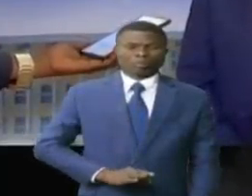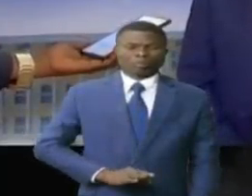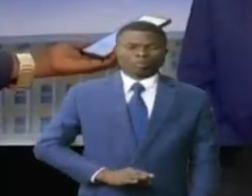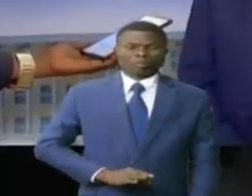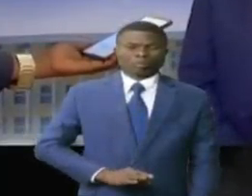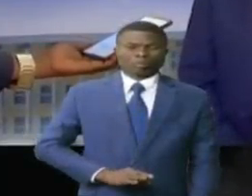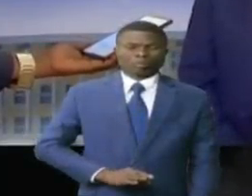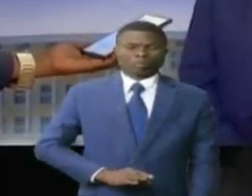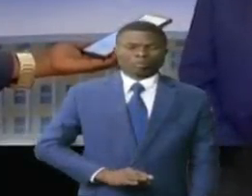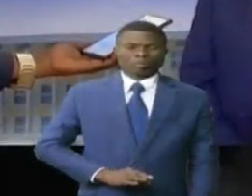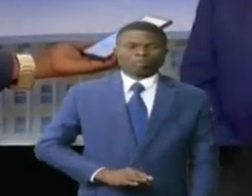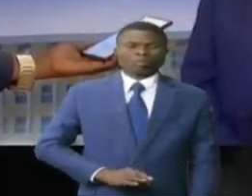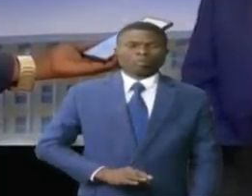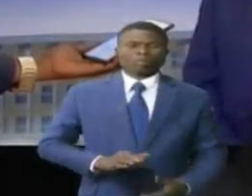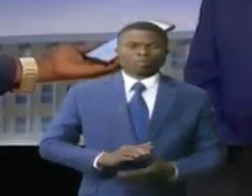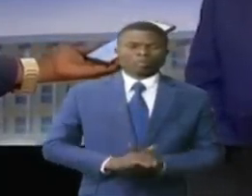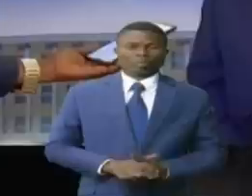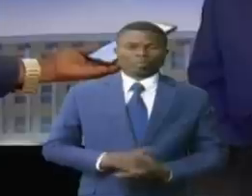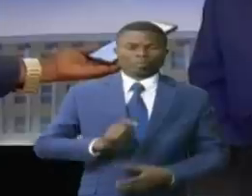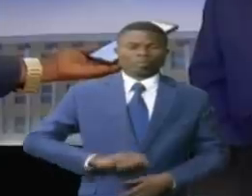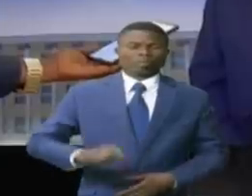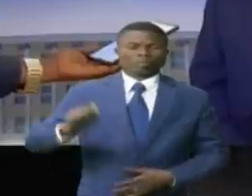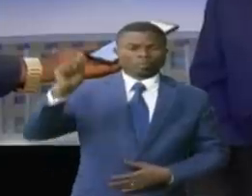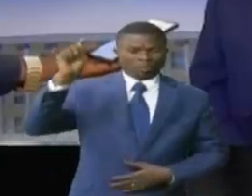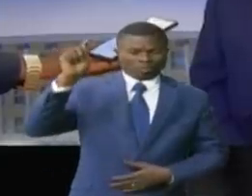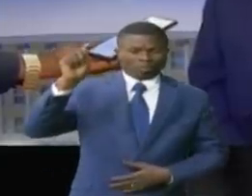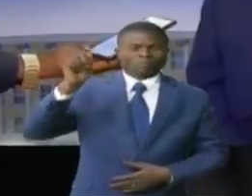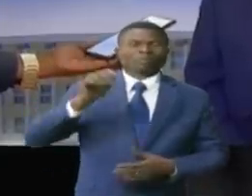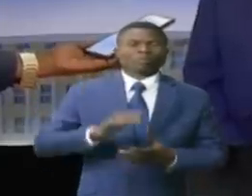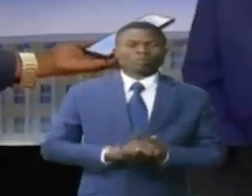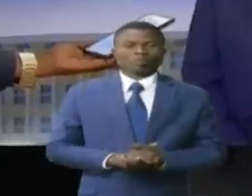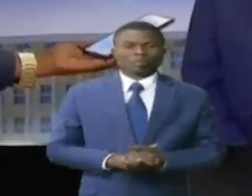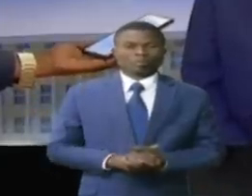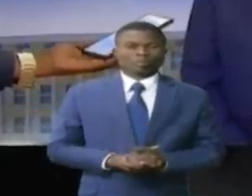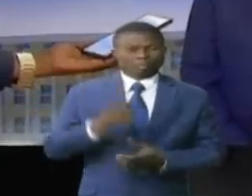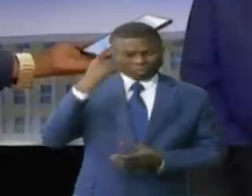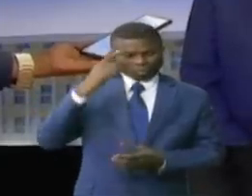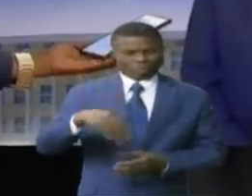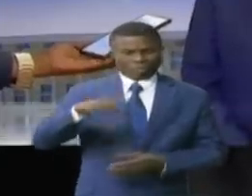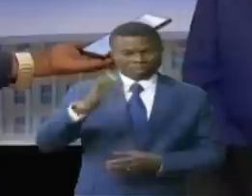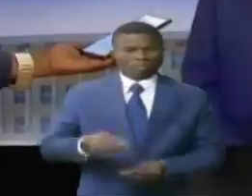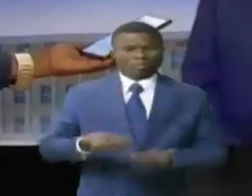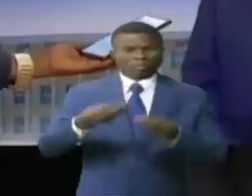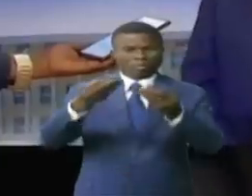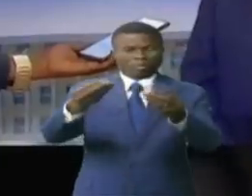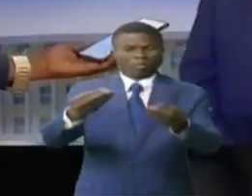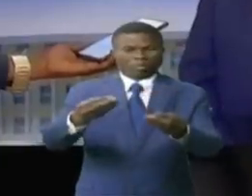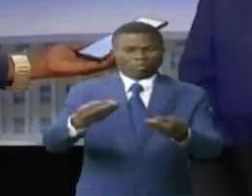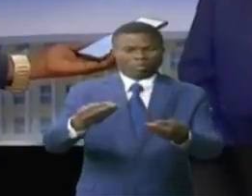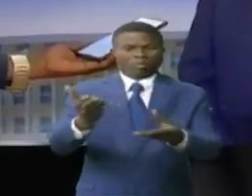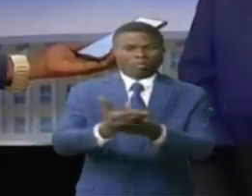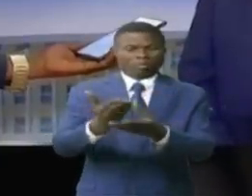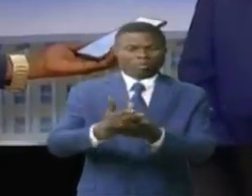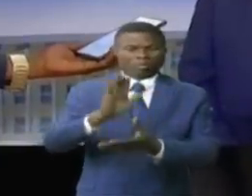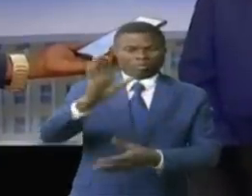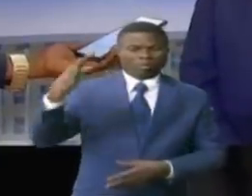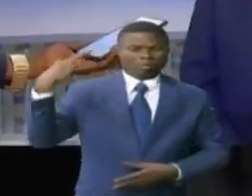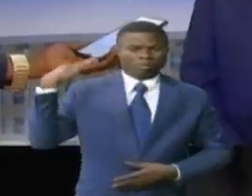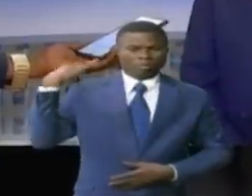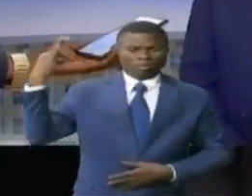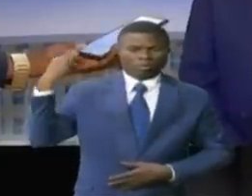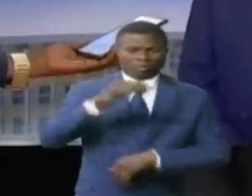Félix-Antoine Tshisekedi Tshilombo, pour aller déposer sa candidature à